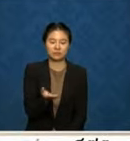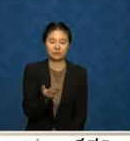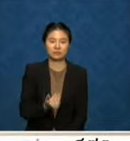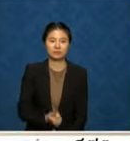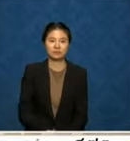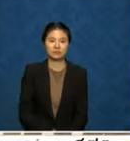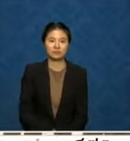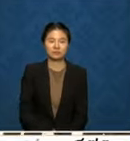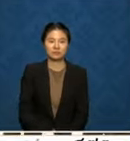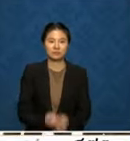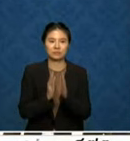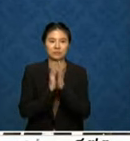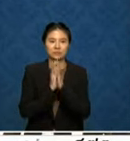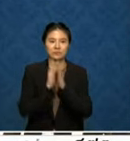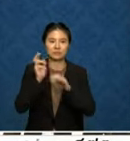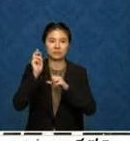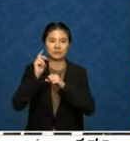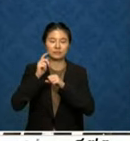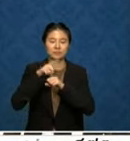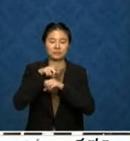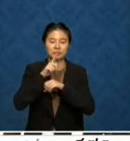เรียนท่านประธานสภา